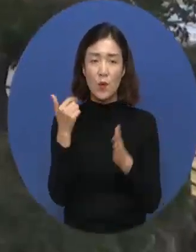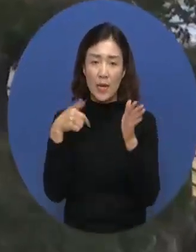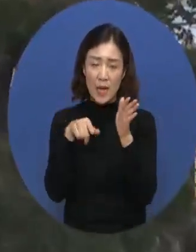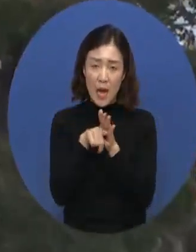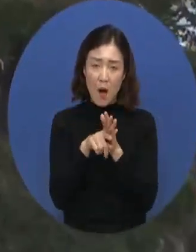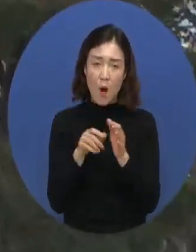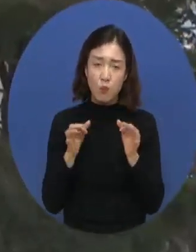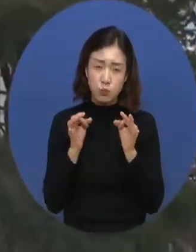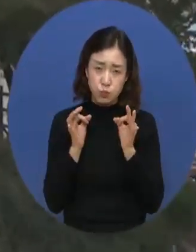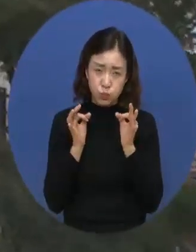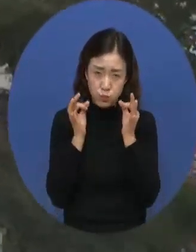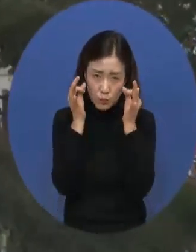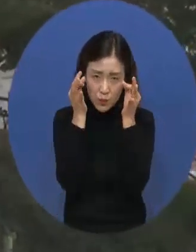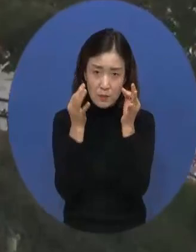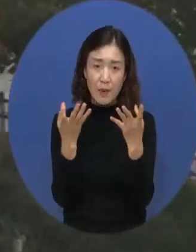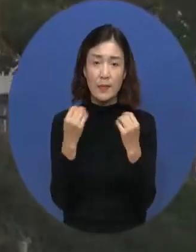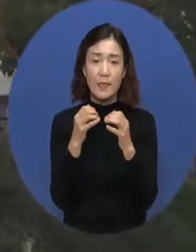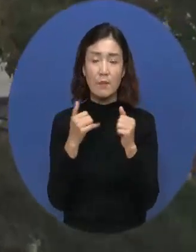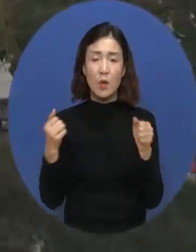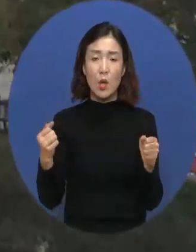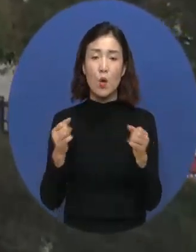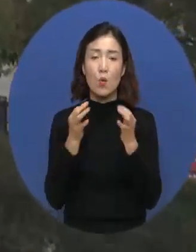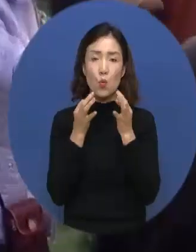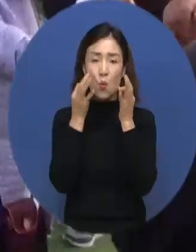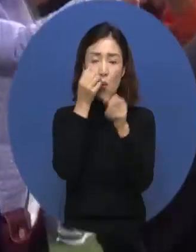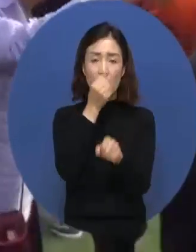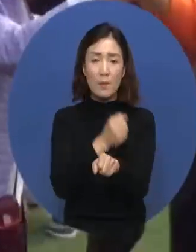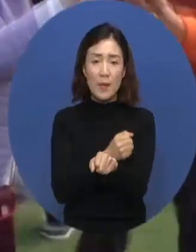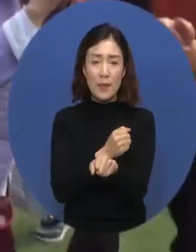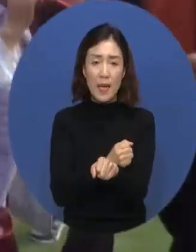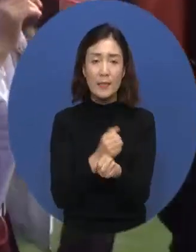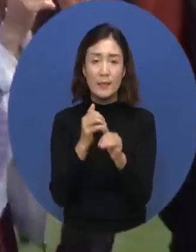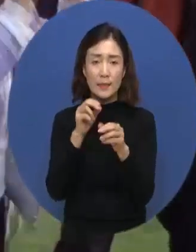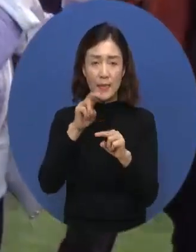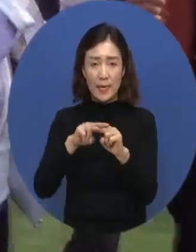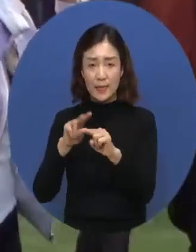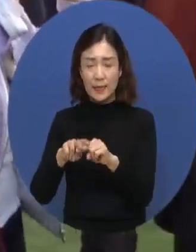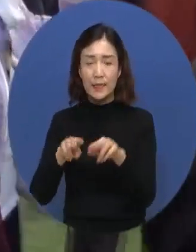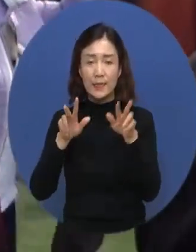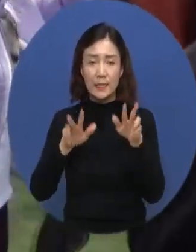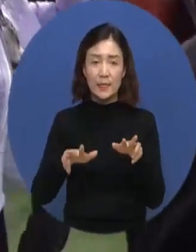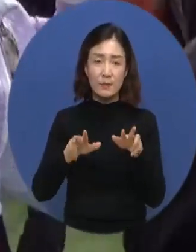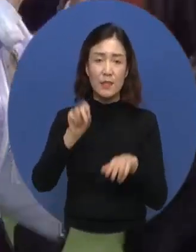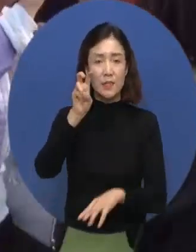많은 분들의 노력이 빛난 자리. 지금은 22회지만